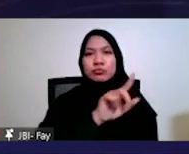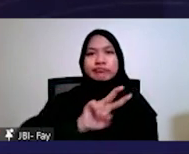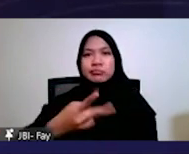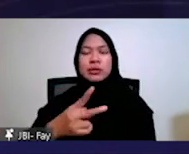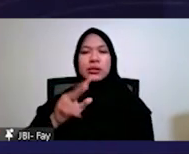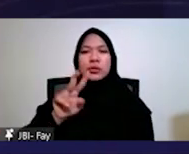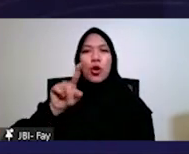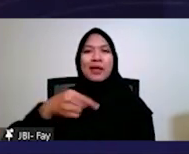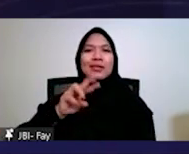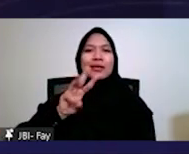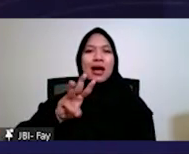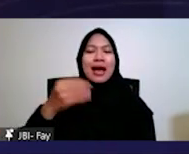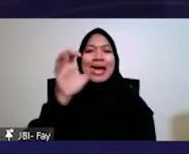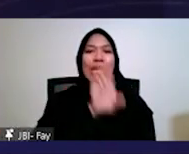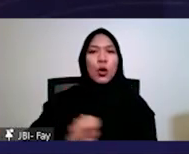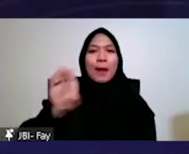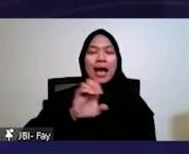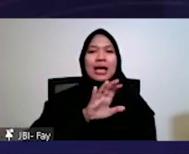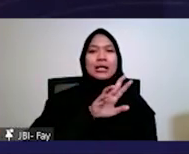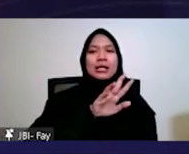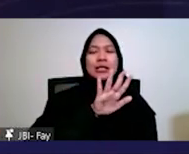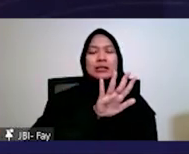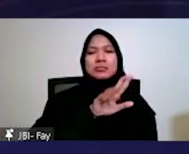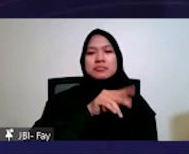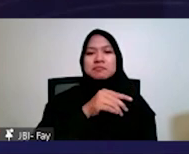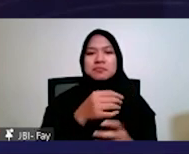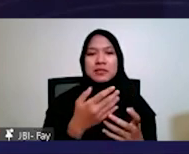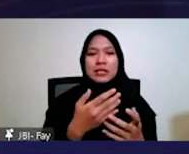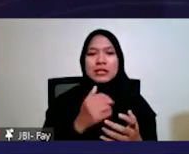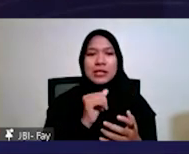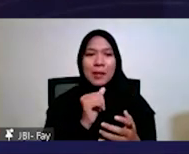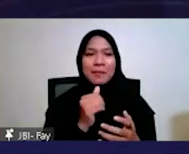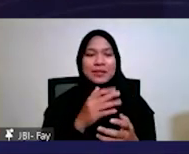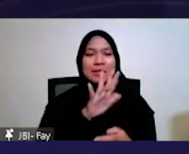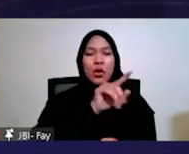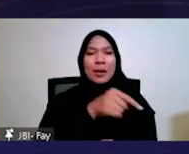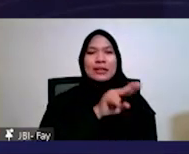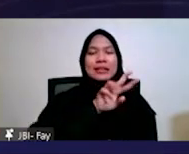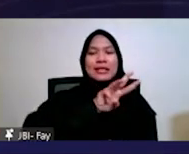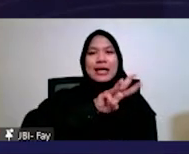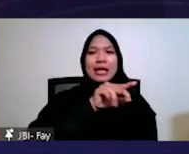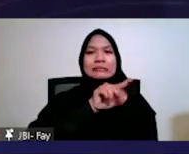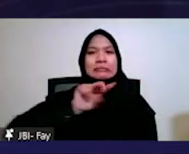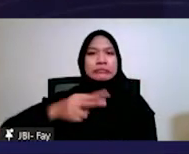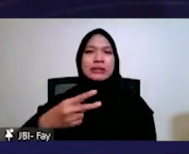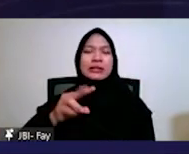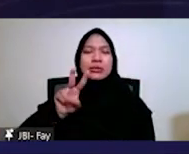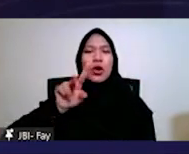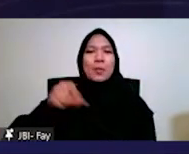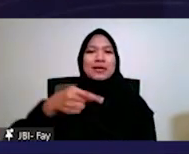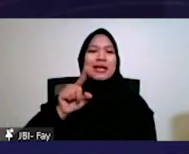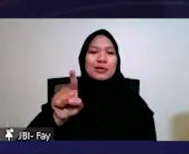Eropa dari 5,30 2,1 siapa lagi Tiongkok dari 8,1 ketiga keempat